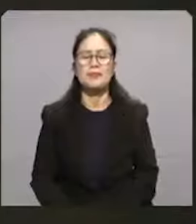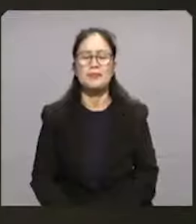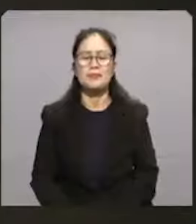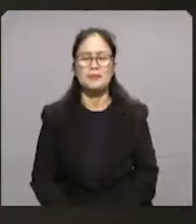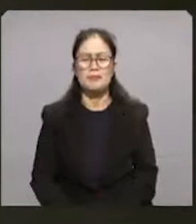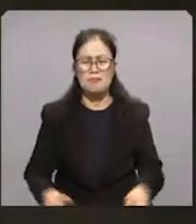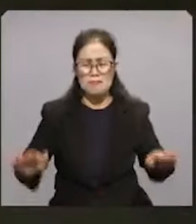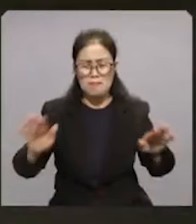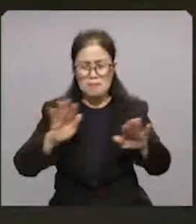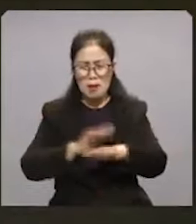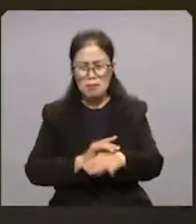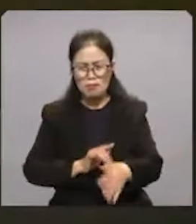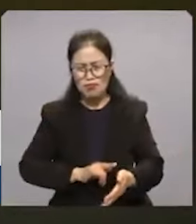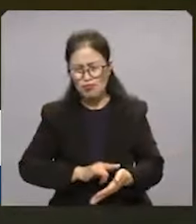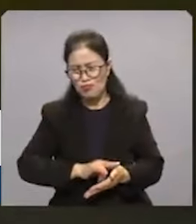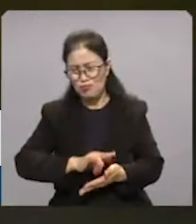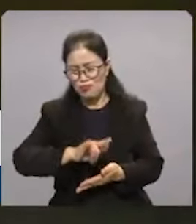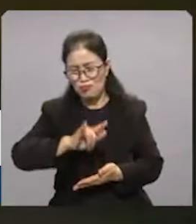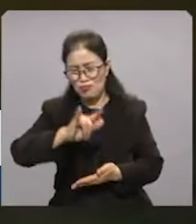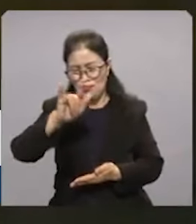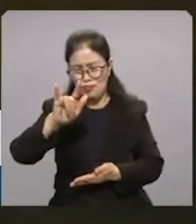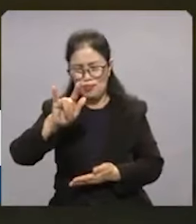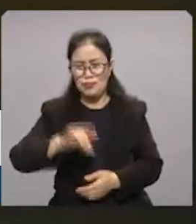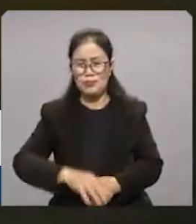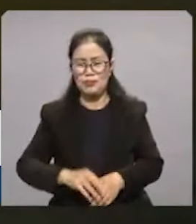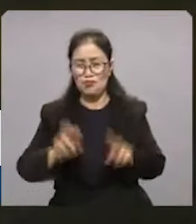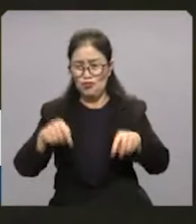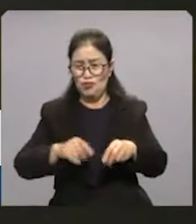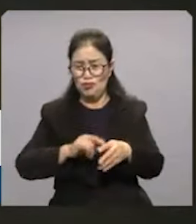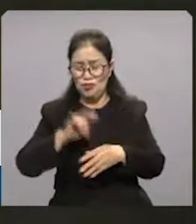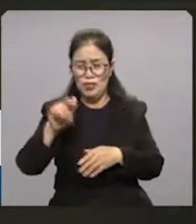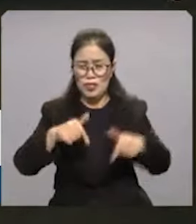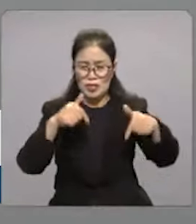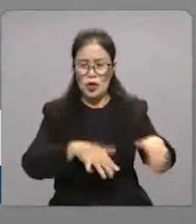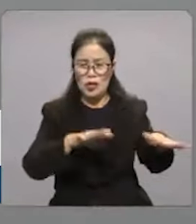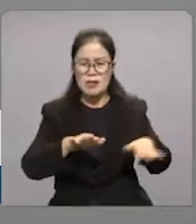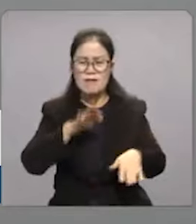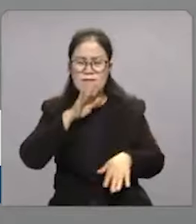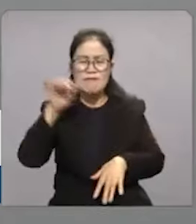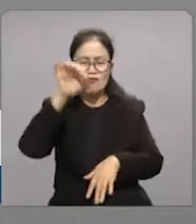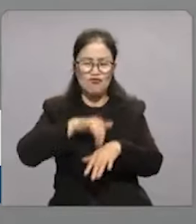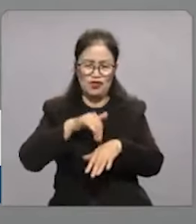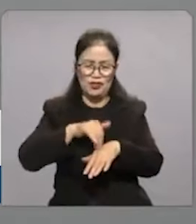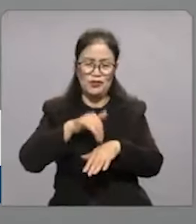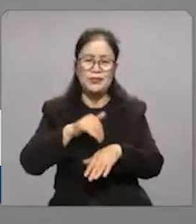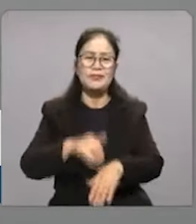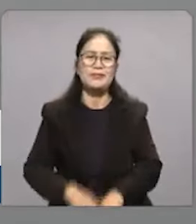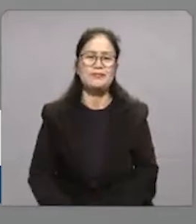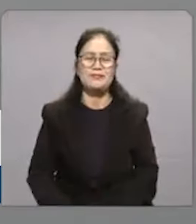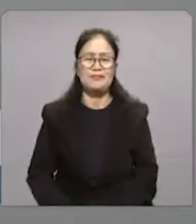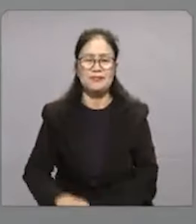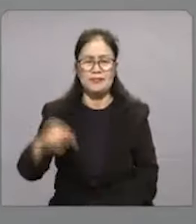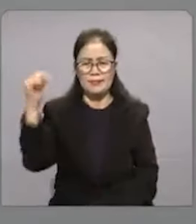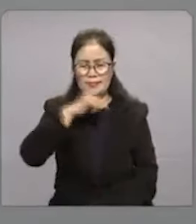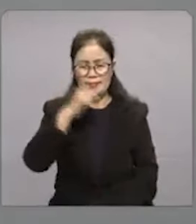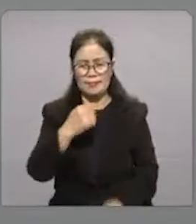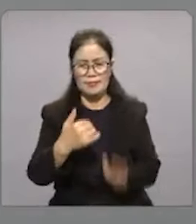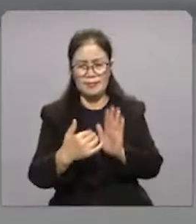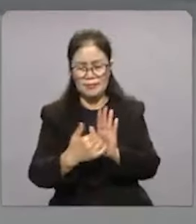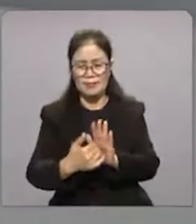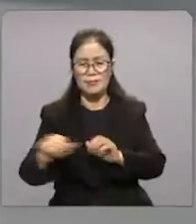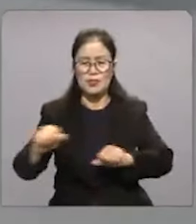어둠을 뚫고 출격하는 미 무인기. 서해상 실사각에도 나섭니다. 철통 같은 방위 공약